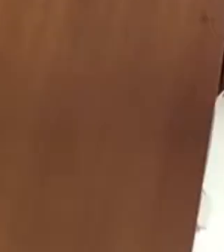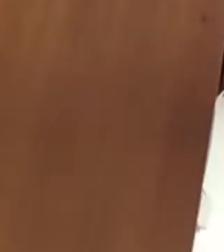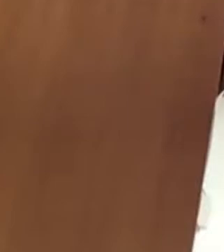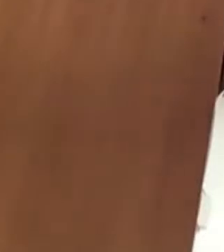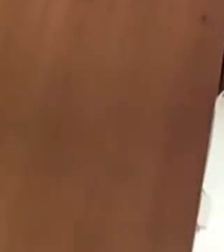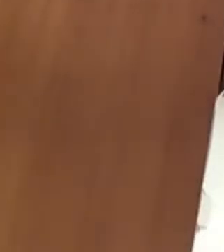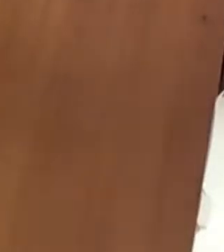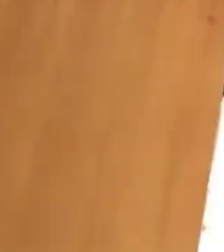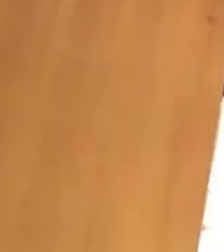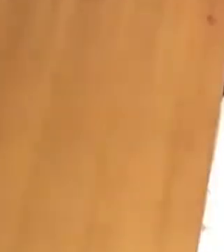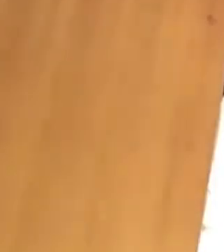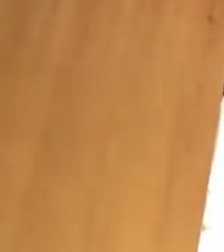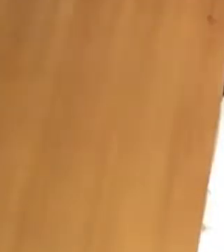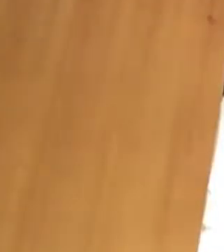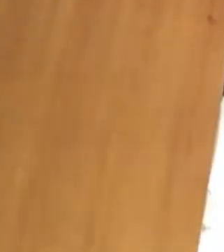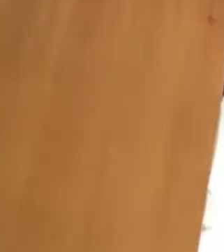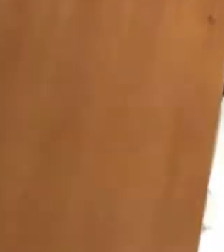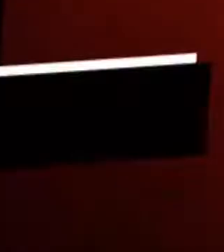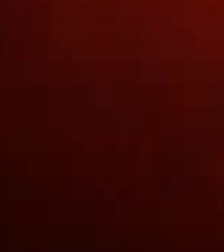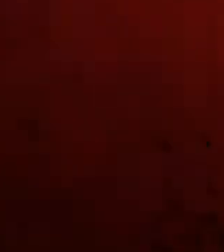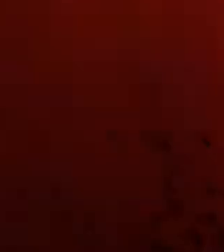My name is Evan.